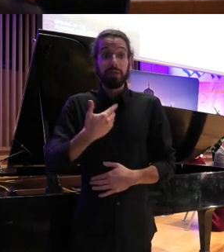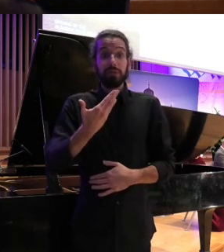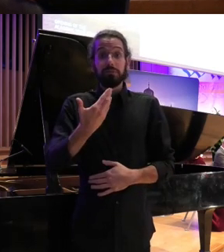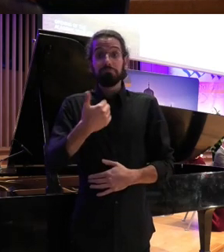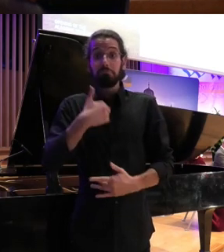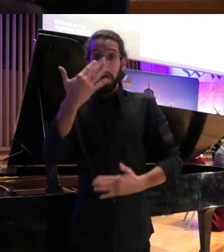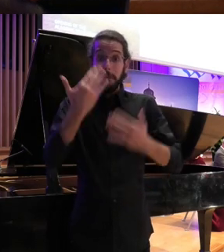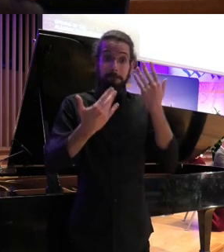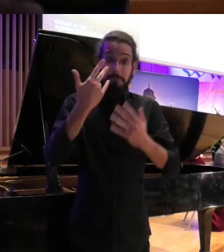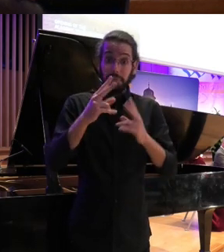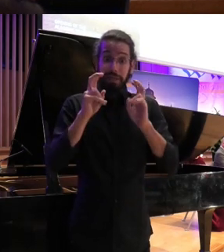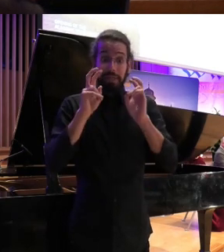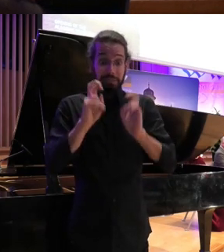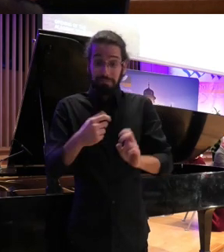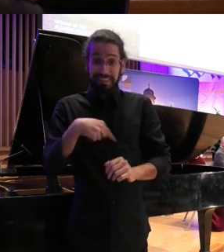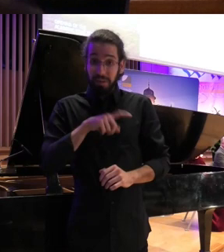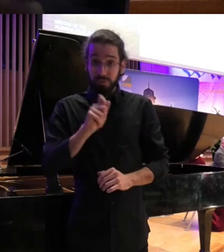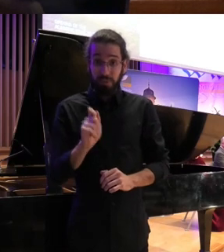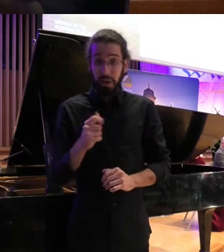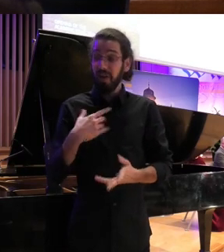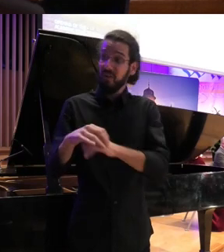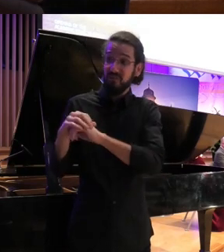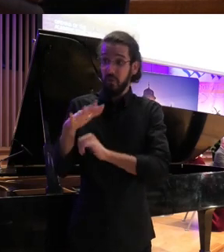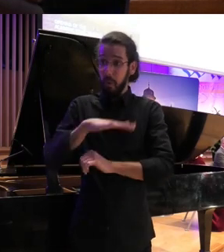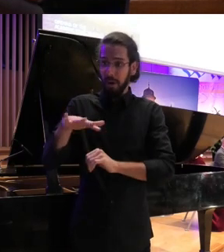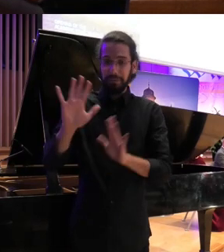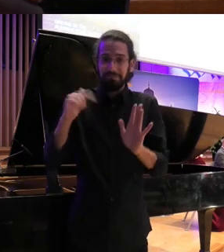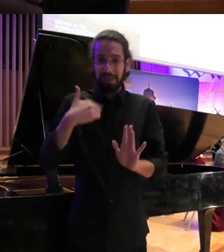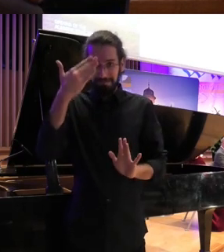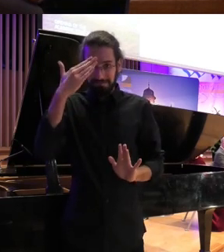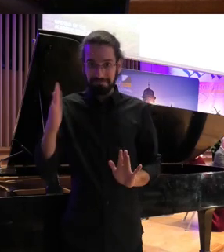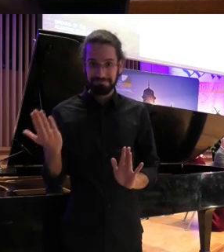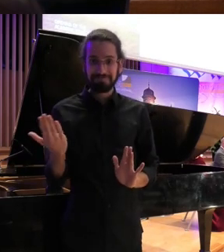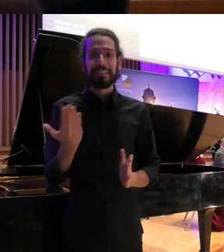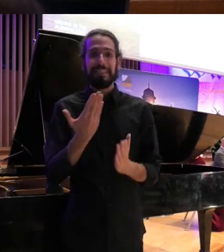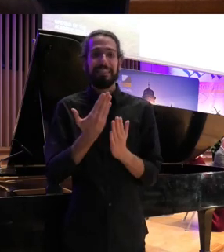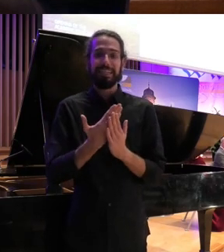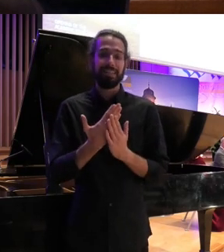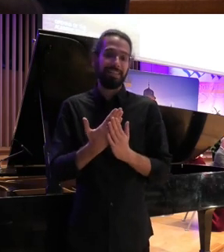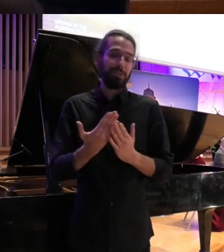viele Freunde oder Freunde, die Mathematik studieren. Deswegen habe ich mich ein bisschen über das